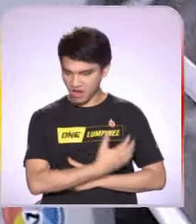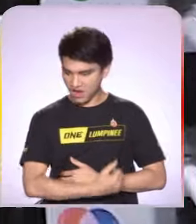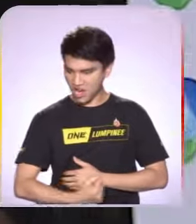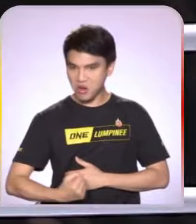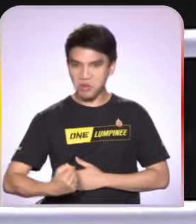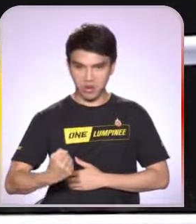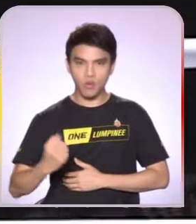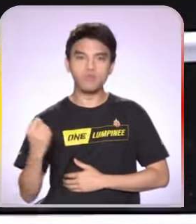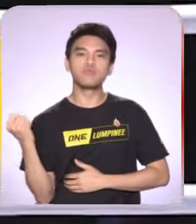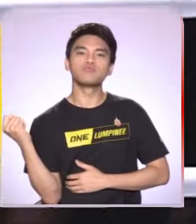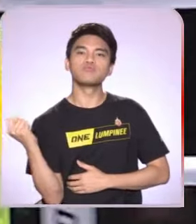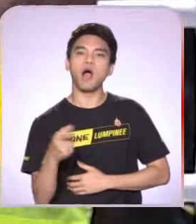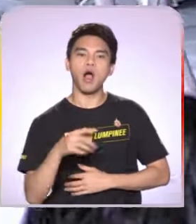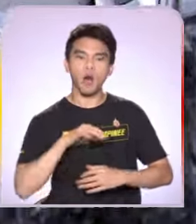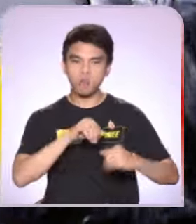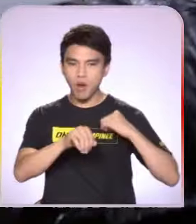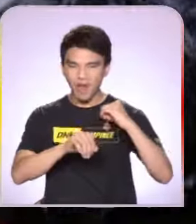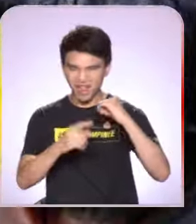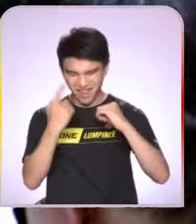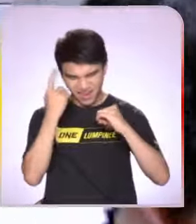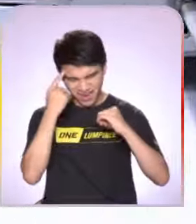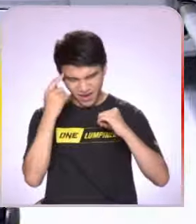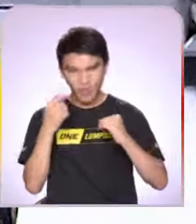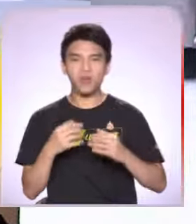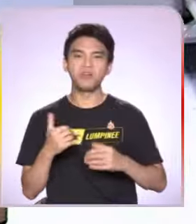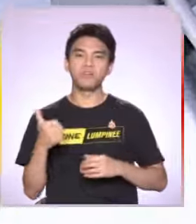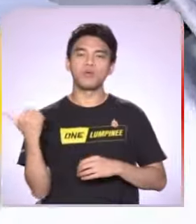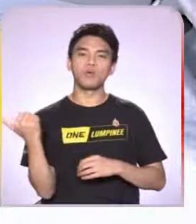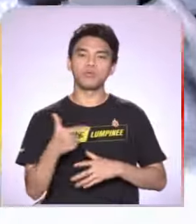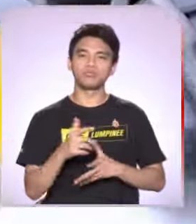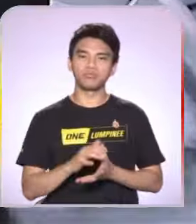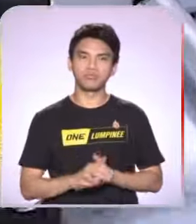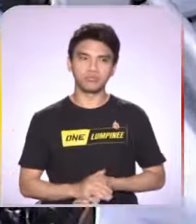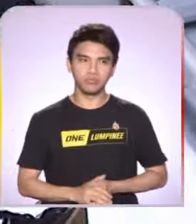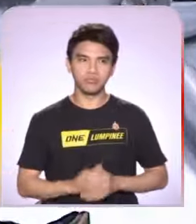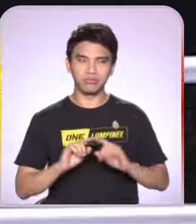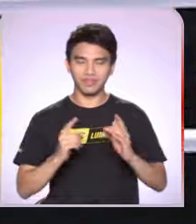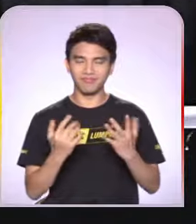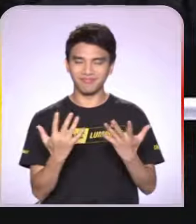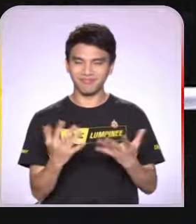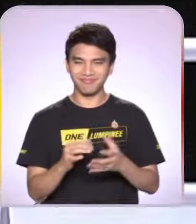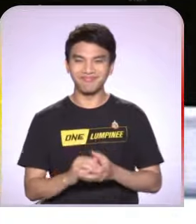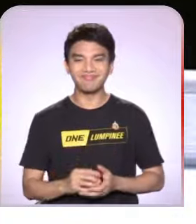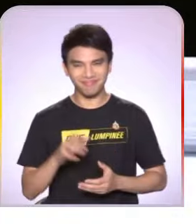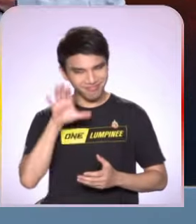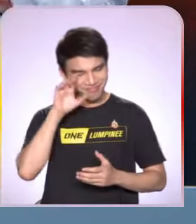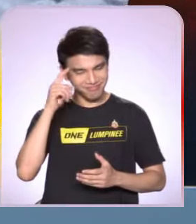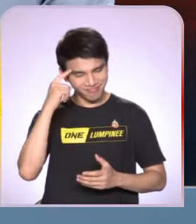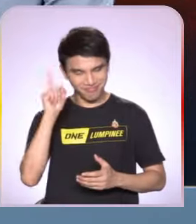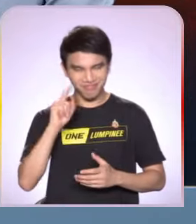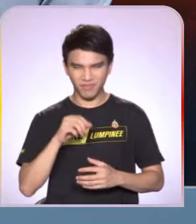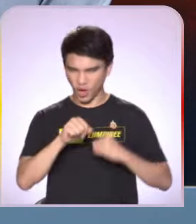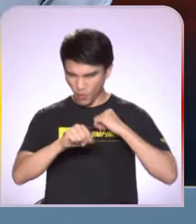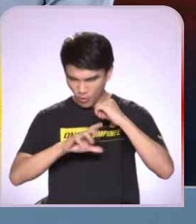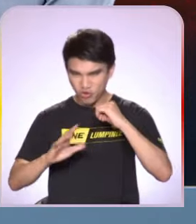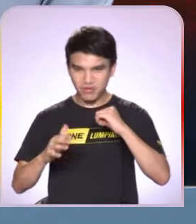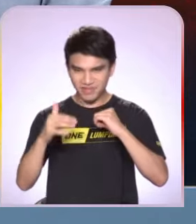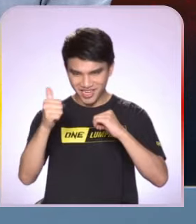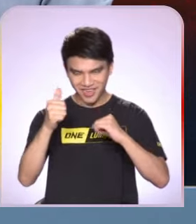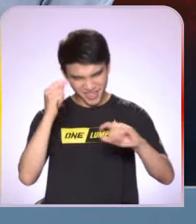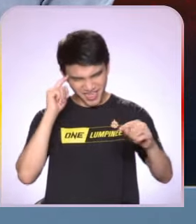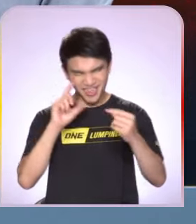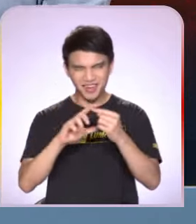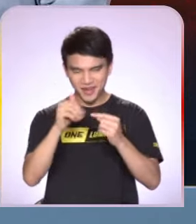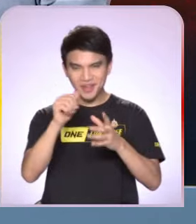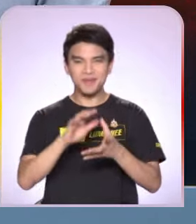าใหญ่กว่านะครับแล้วก็หมัดเนี่ยผมมองว่าจะหนักกว่าของปกรณ ์หนักแต่ช้านะครับเชื่อว่าปกรณ์คงโยกหาจังหวะต่อยได้เข้าเป้